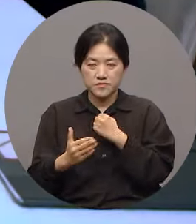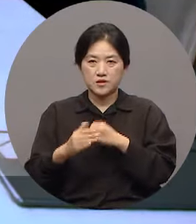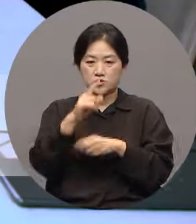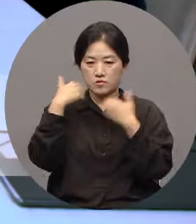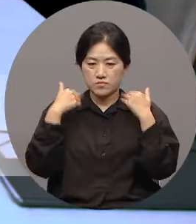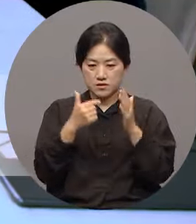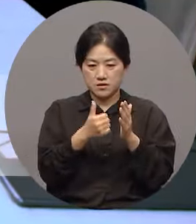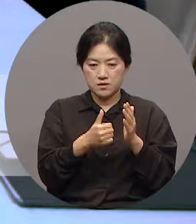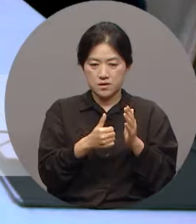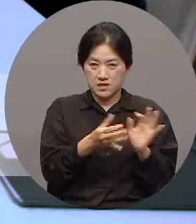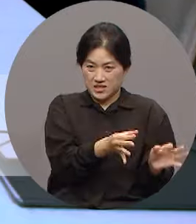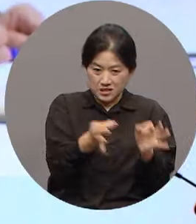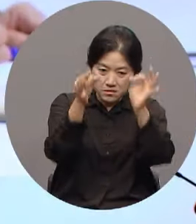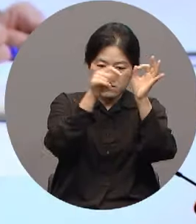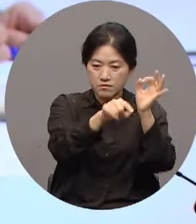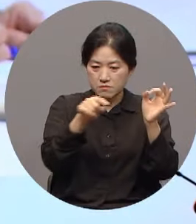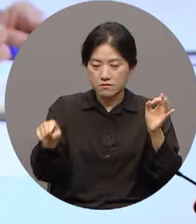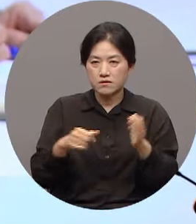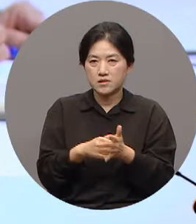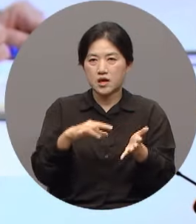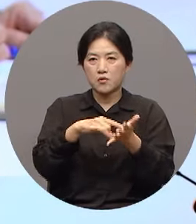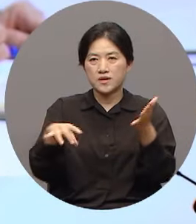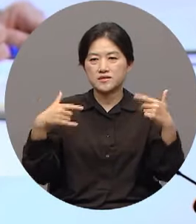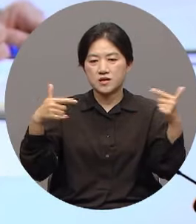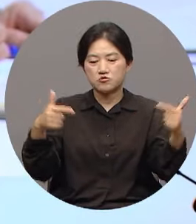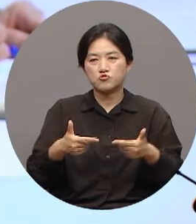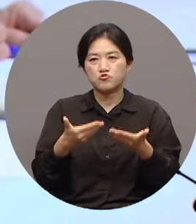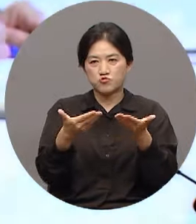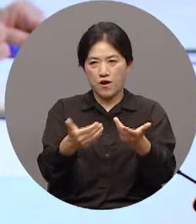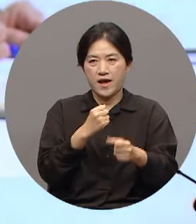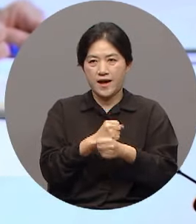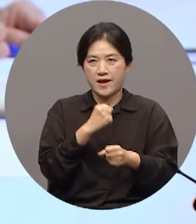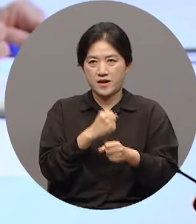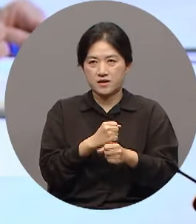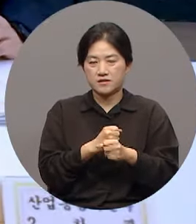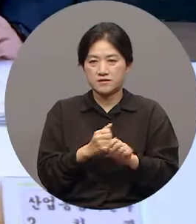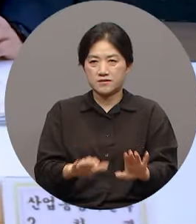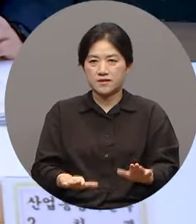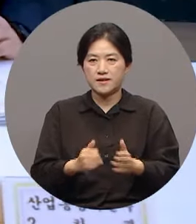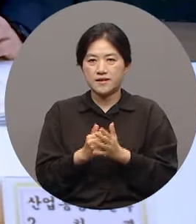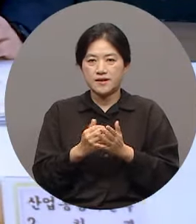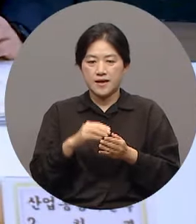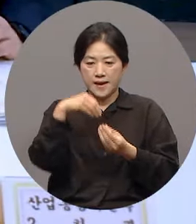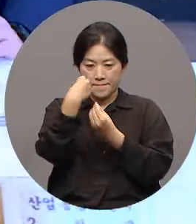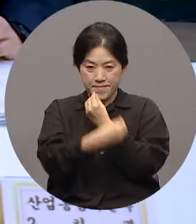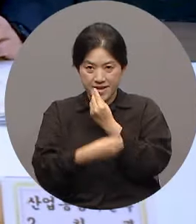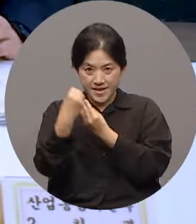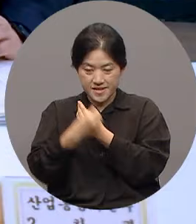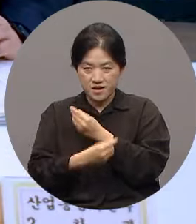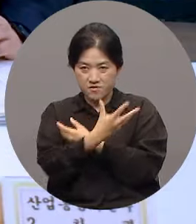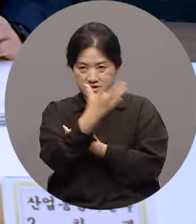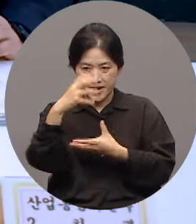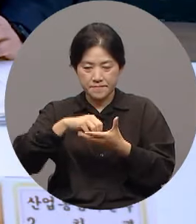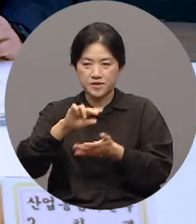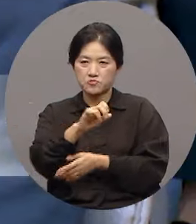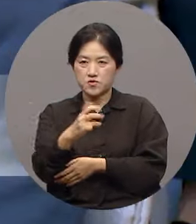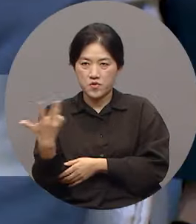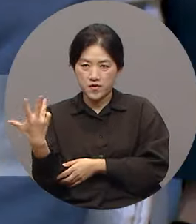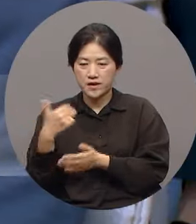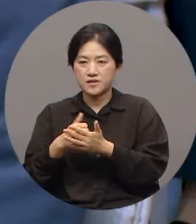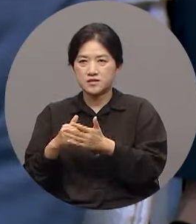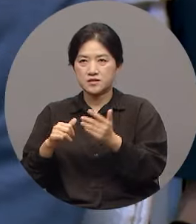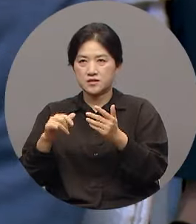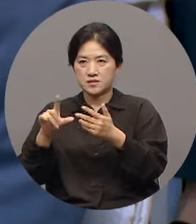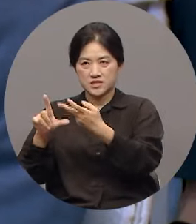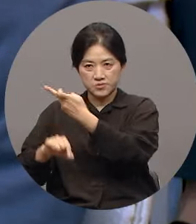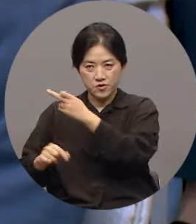가격이 급등한 품목들에 대한 관세율을 낮춰주는 할당 관세를 바나나 등 과일류 28종에 하반기까지 적용하고 일부